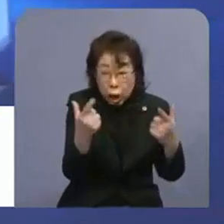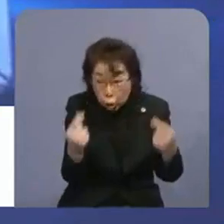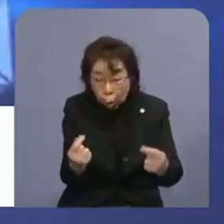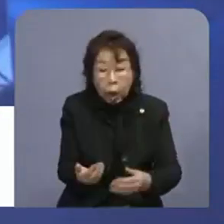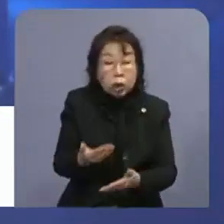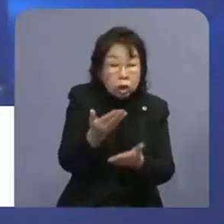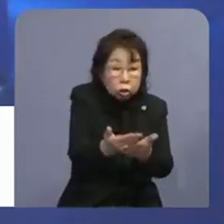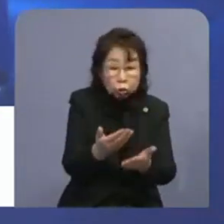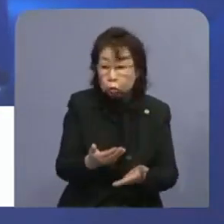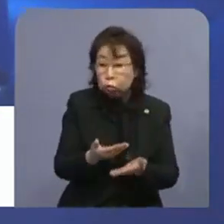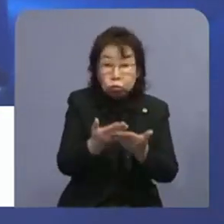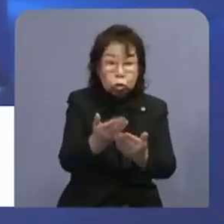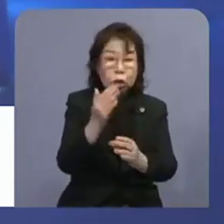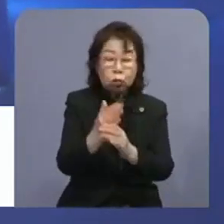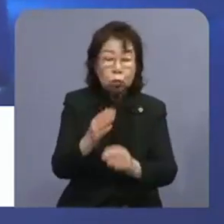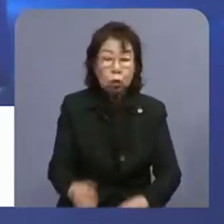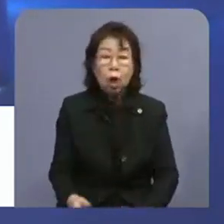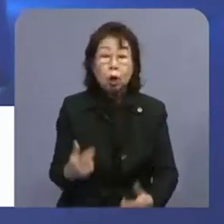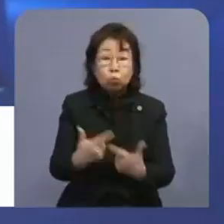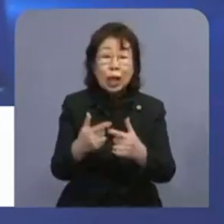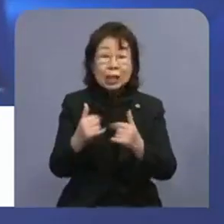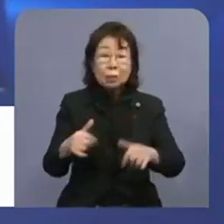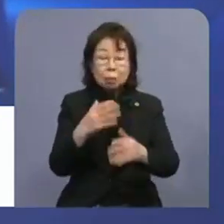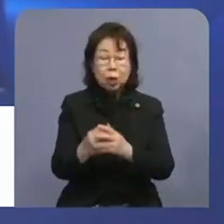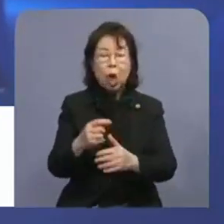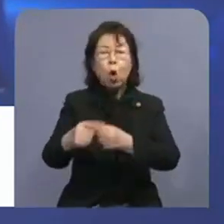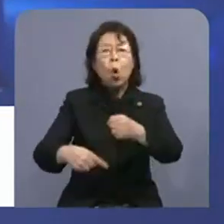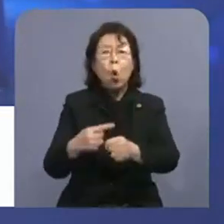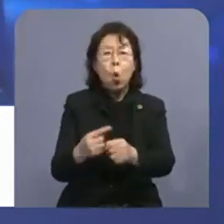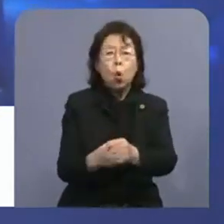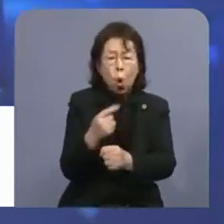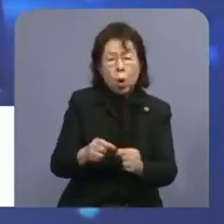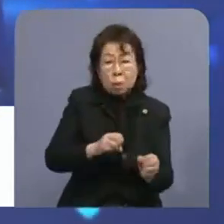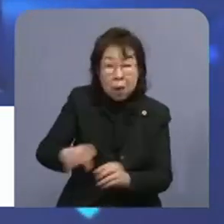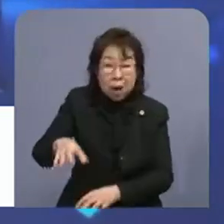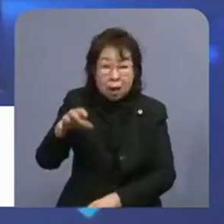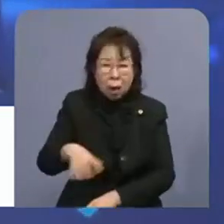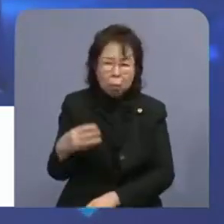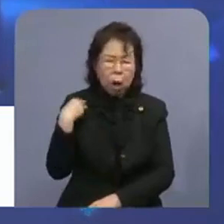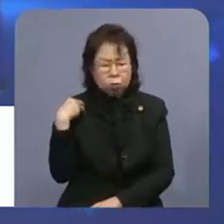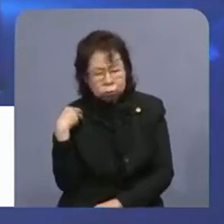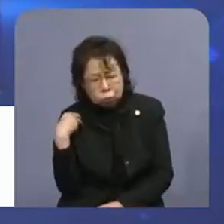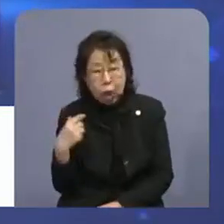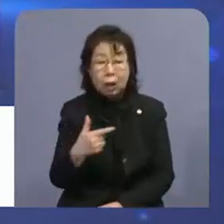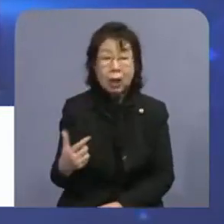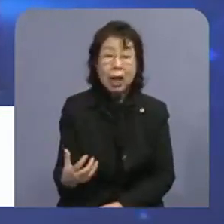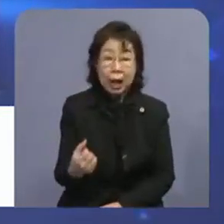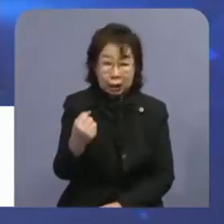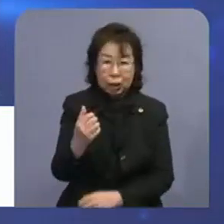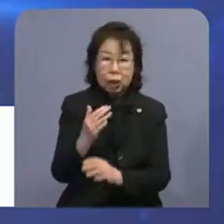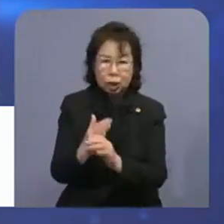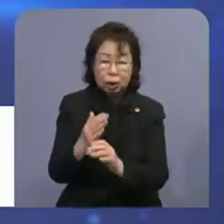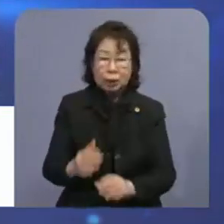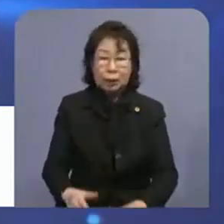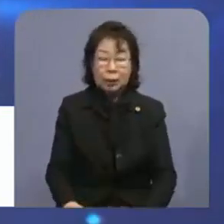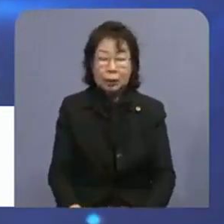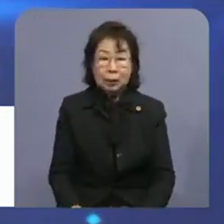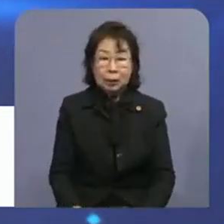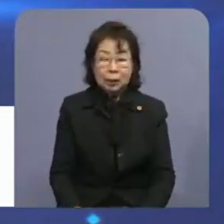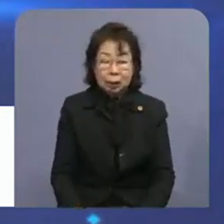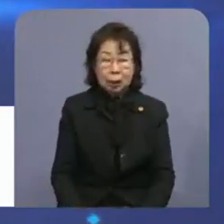공급되고 있습니다 여기다 부산시민들은 고리원전의 핵폐기물을 처리하는 부담까지 최근 더 앉게 됐죠